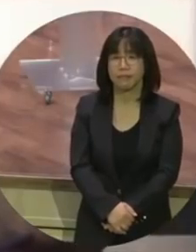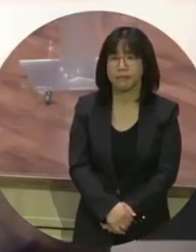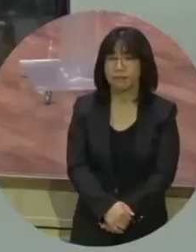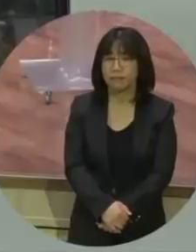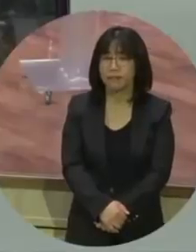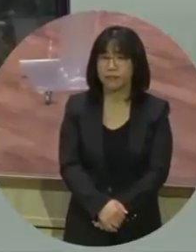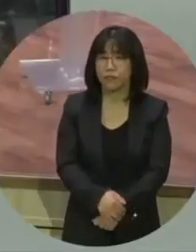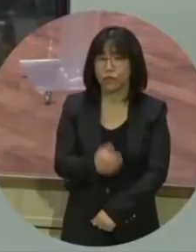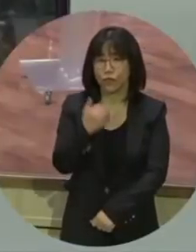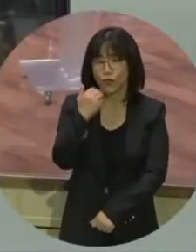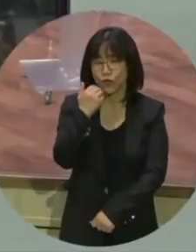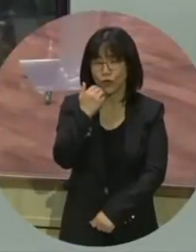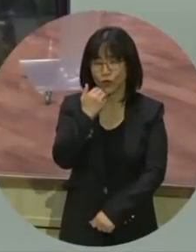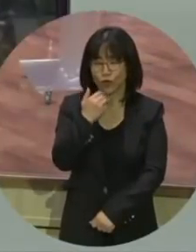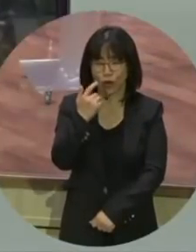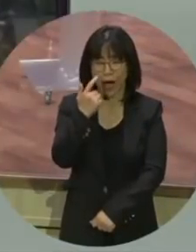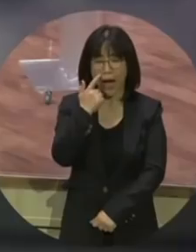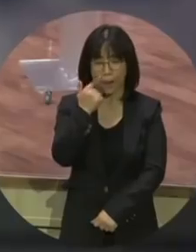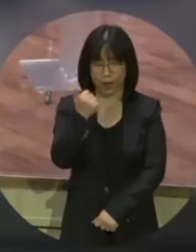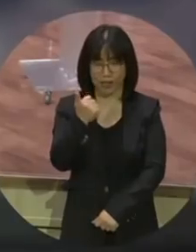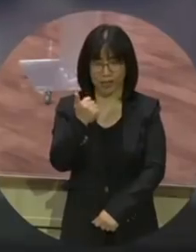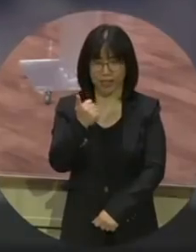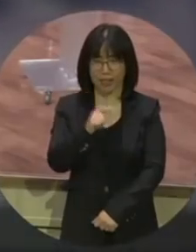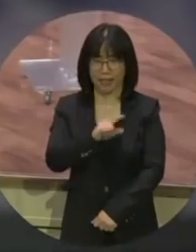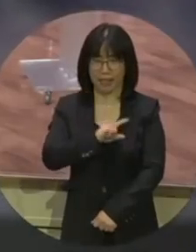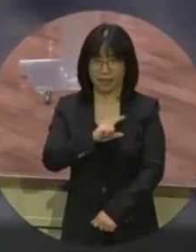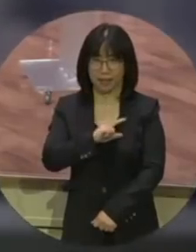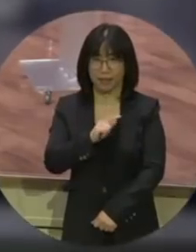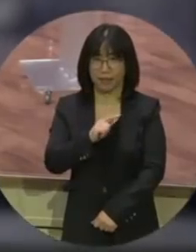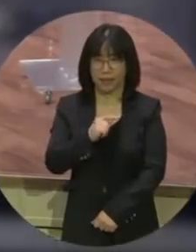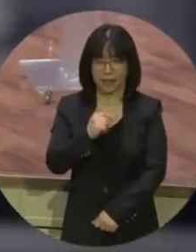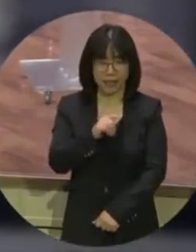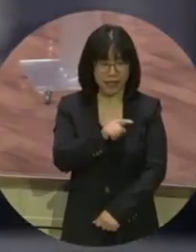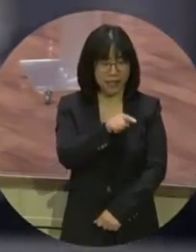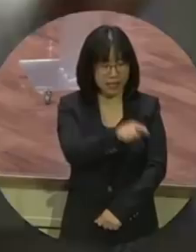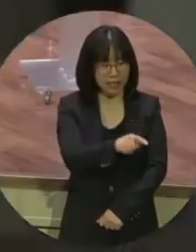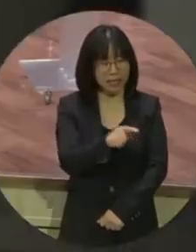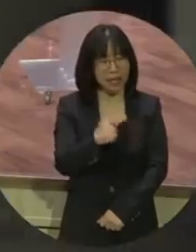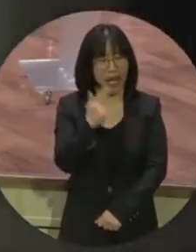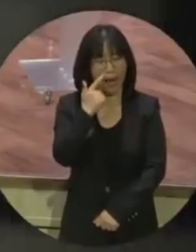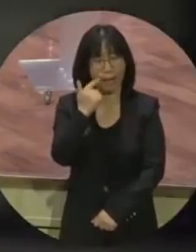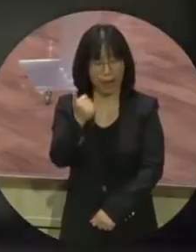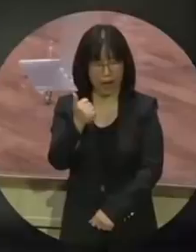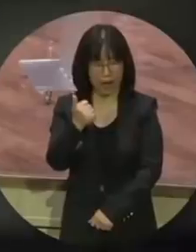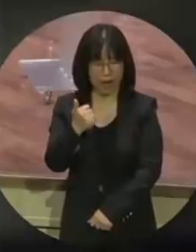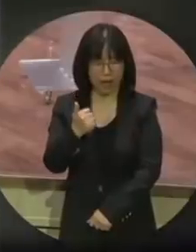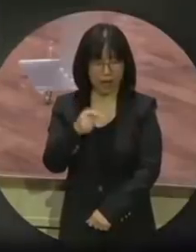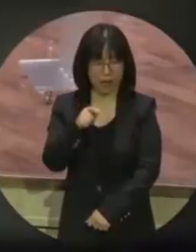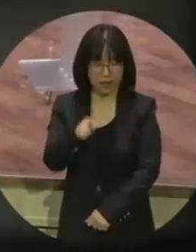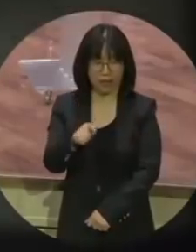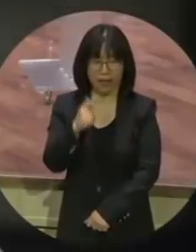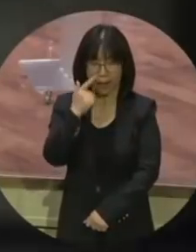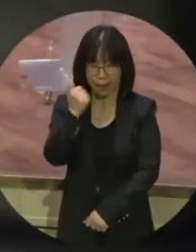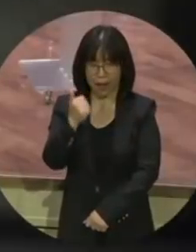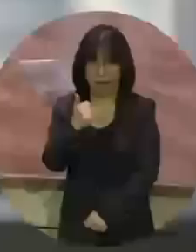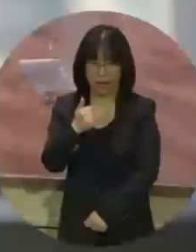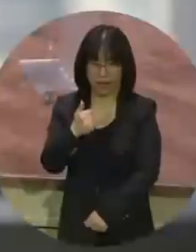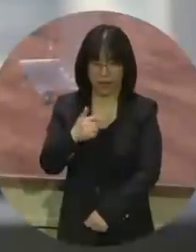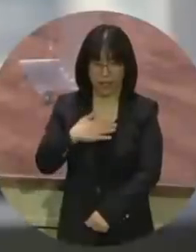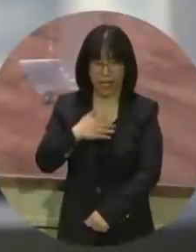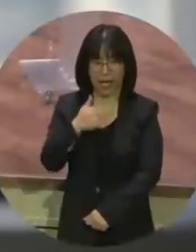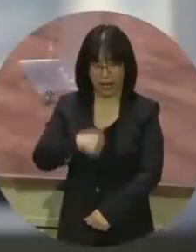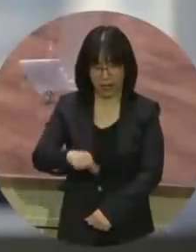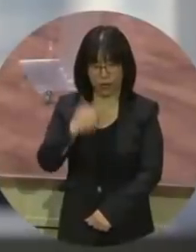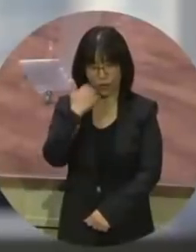충선이 아빠 김용봉. 나 신앙철 아빠 신현기. 이영근입니다. 큰아들이.